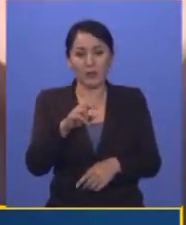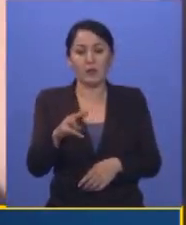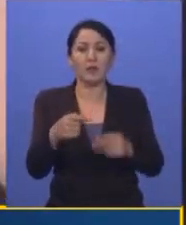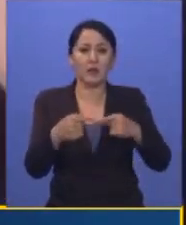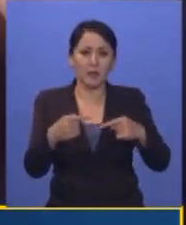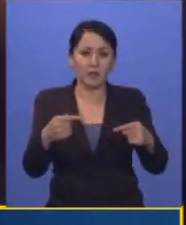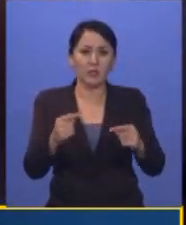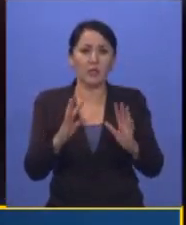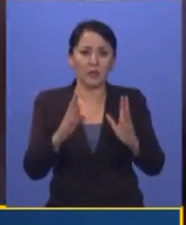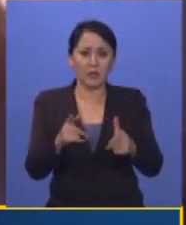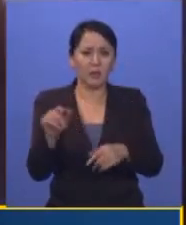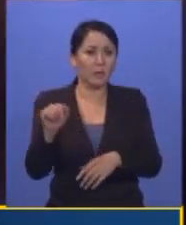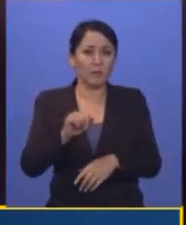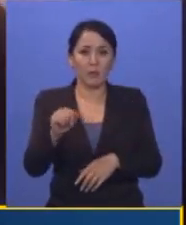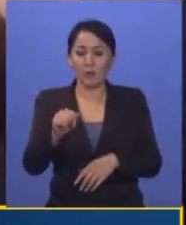грузовыми, тракторами.